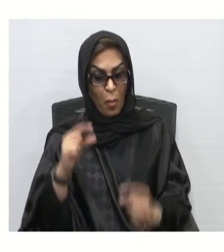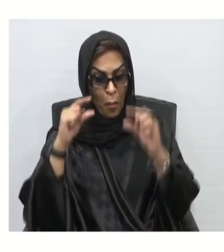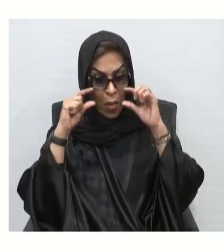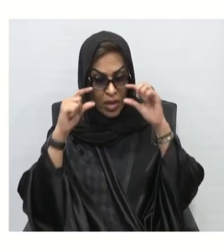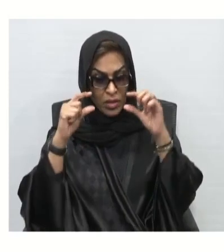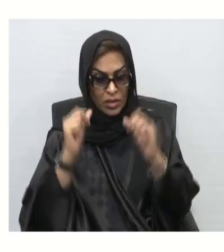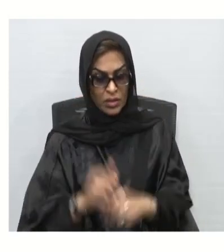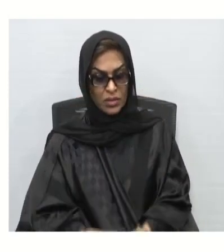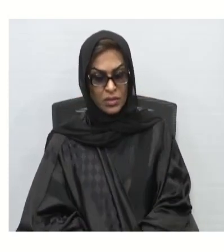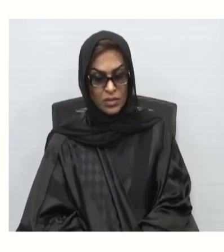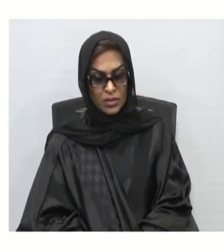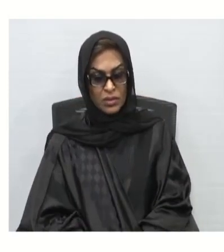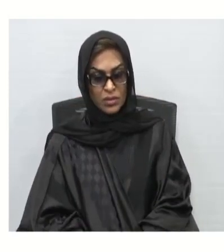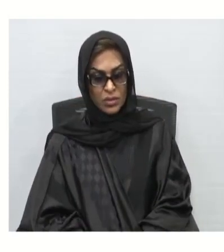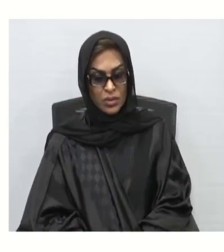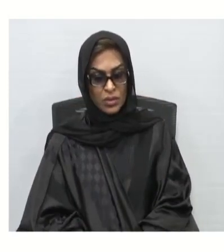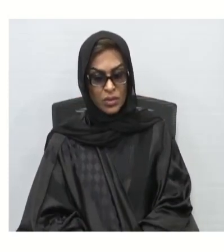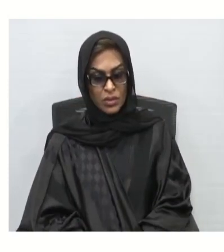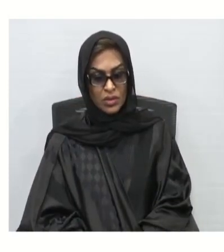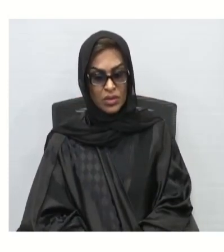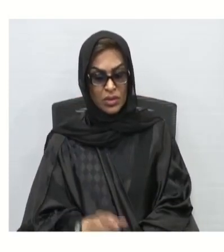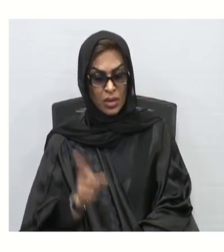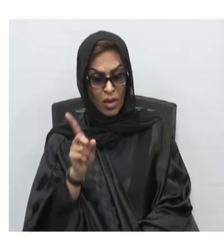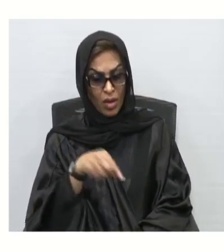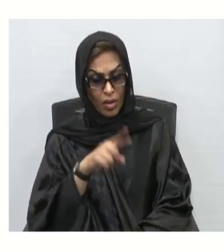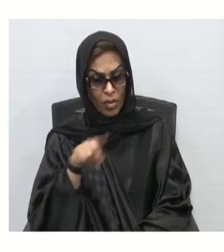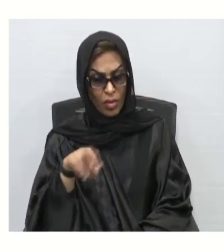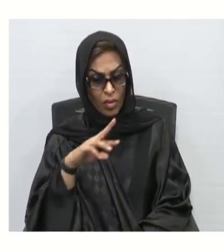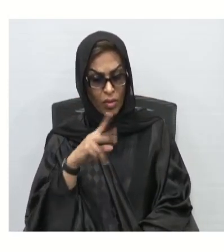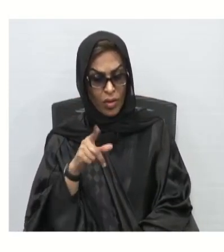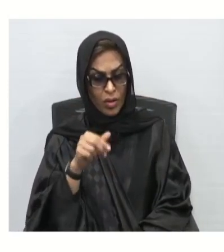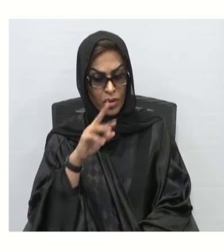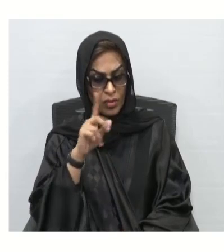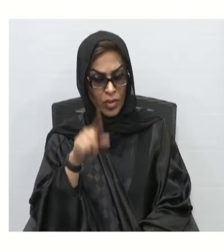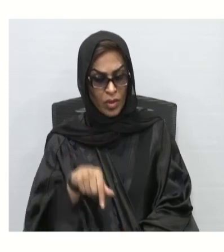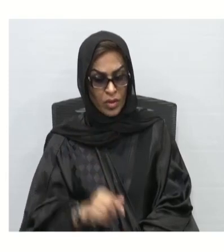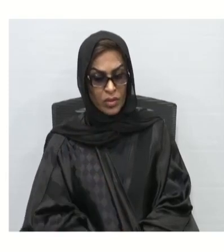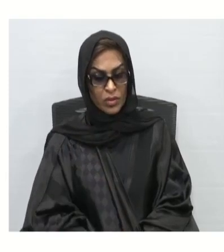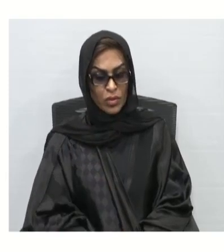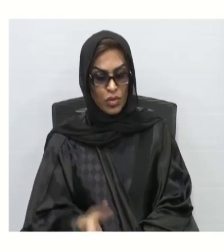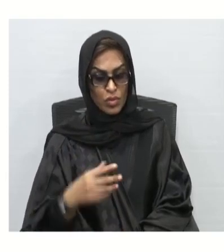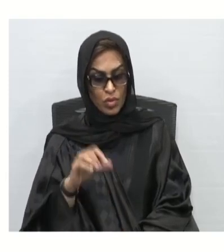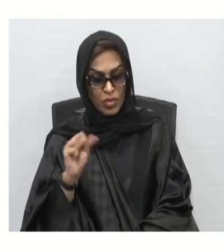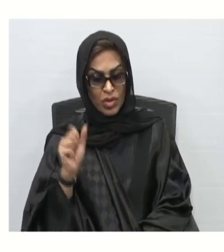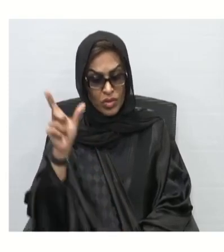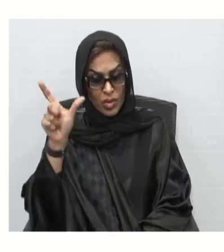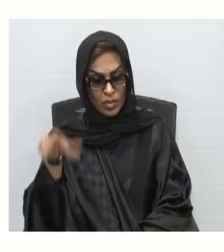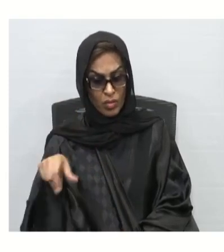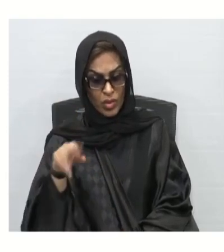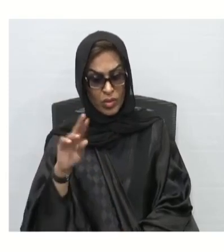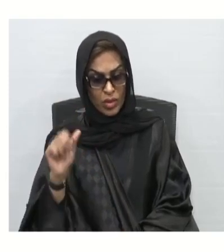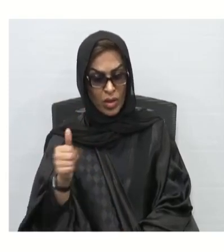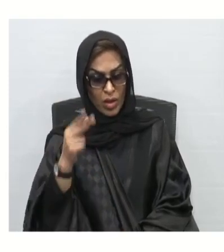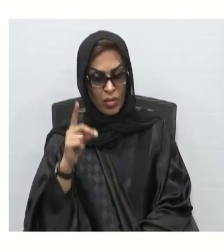والمشتري قد تحدث ايضا عمليات النصب والاحتيال بسبب صعوبه التحقق من شخصيه